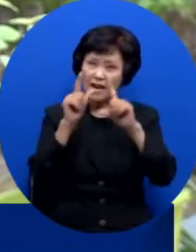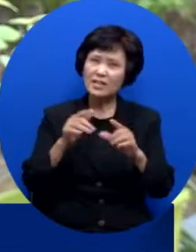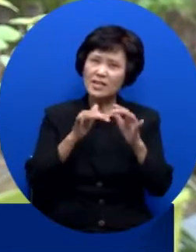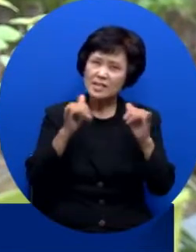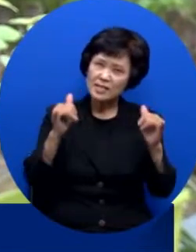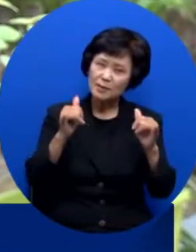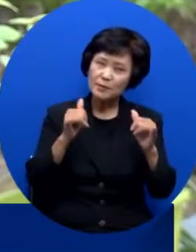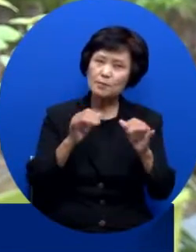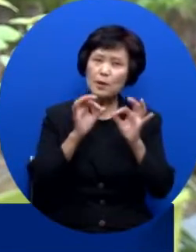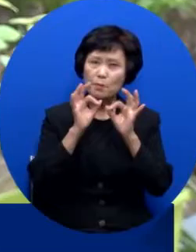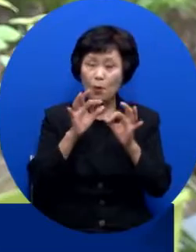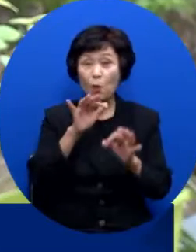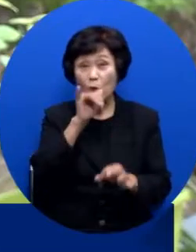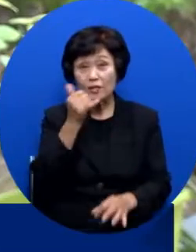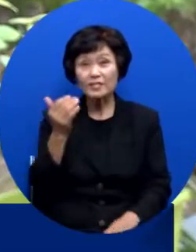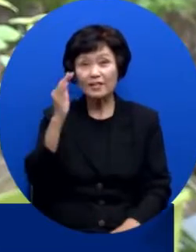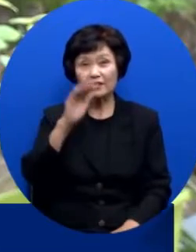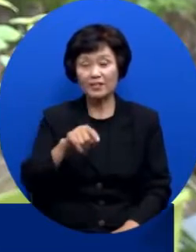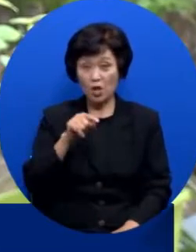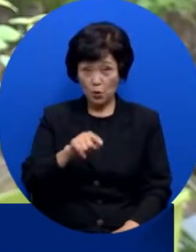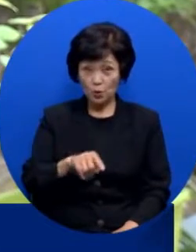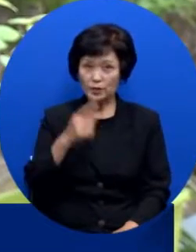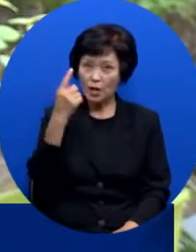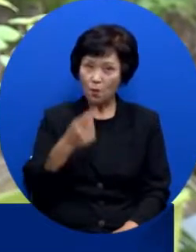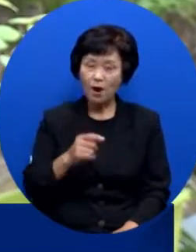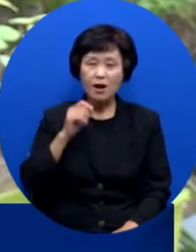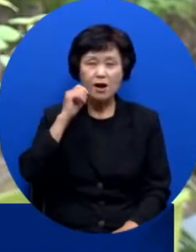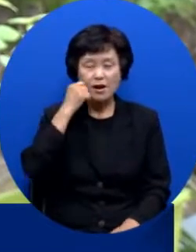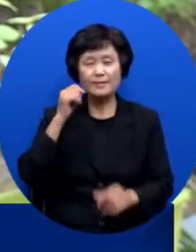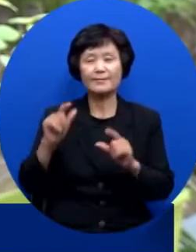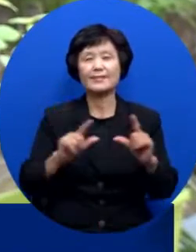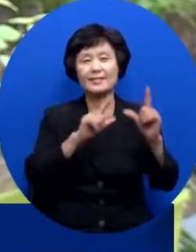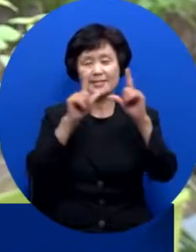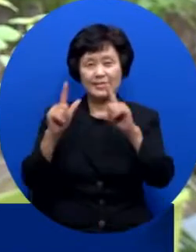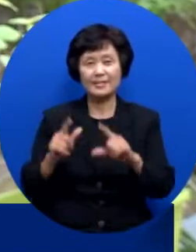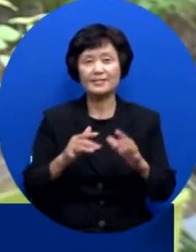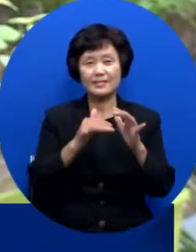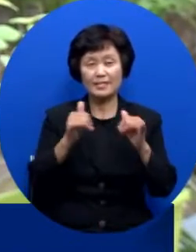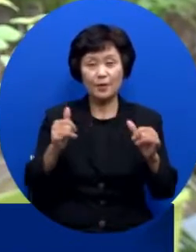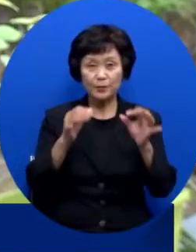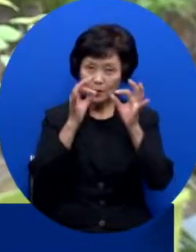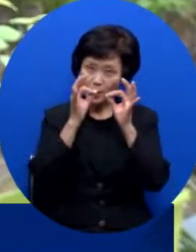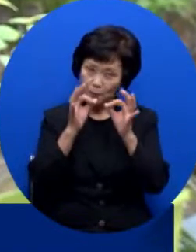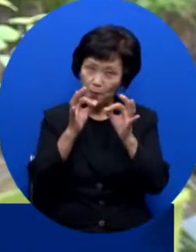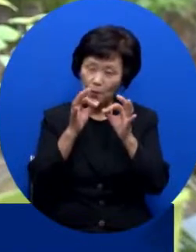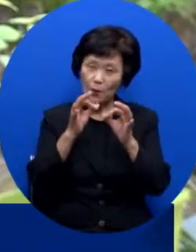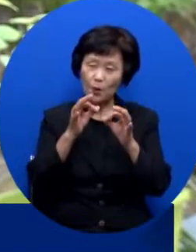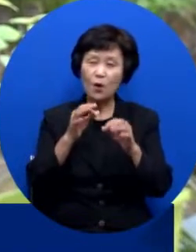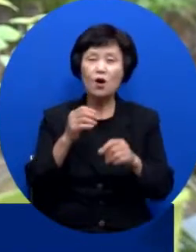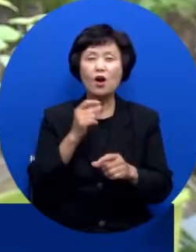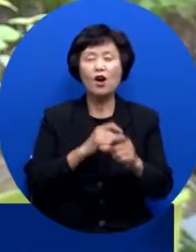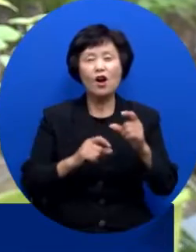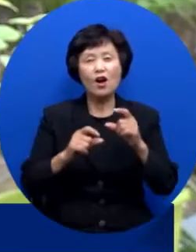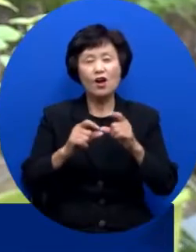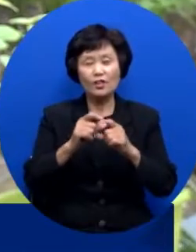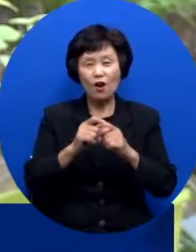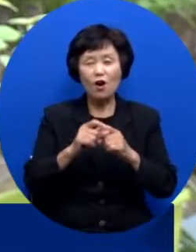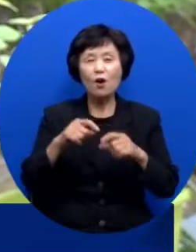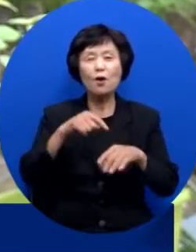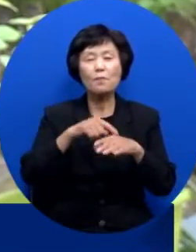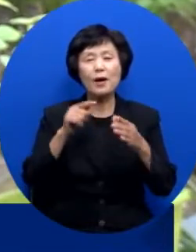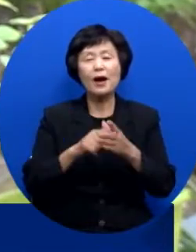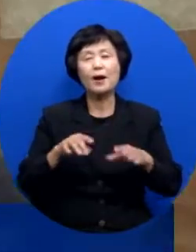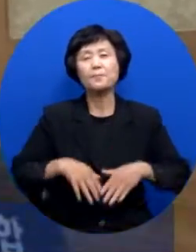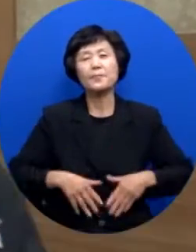바라보는데 여기 오면 이제 어려운 사람들을 보면서 많이 마음이 숙연해지고 더 넓게, 더 깊게 봐야 되겠다라는